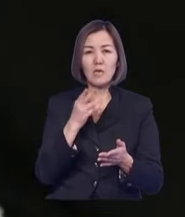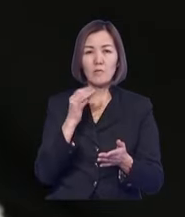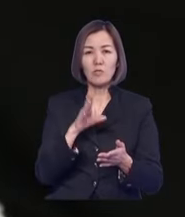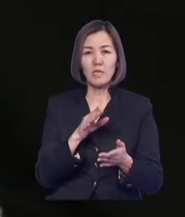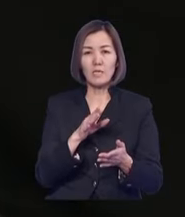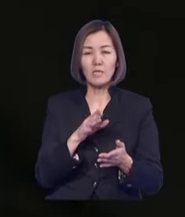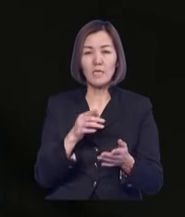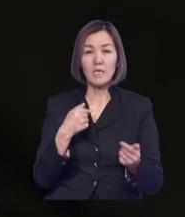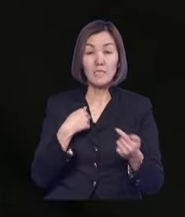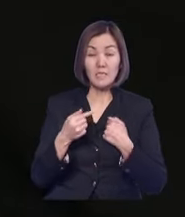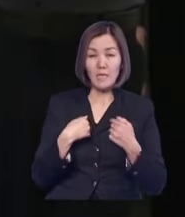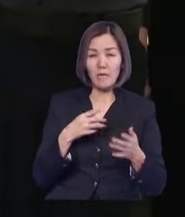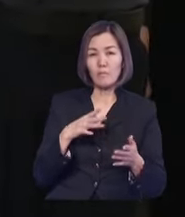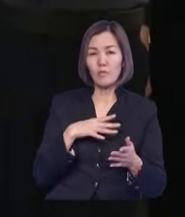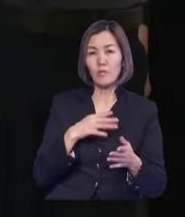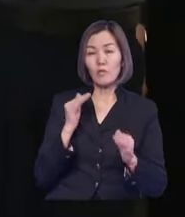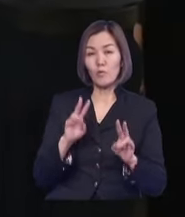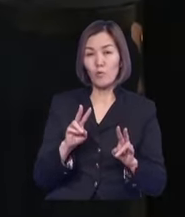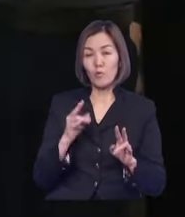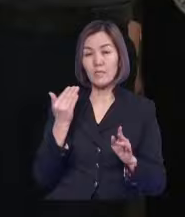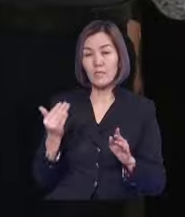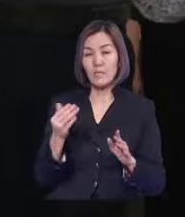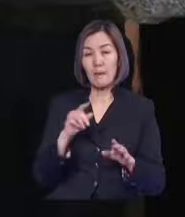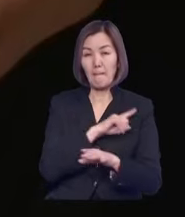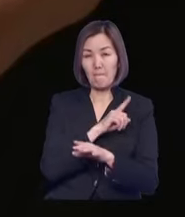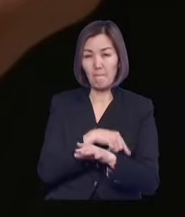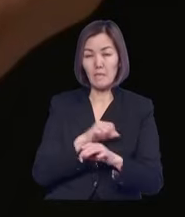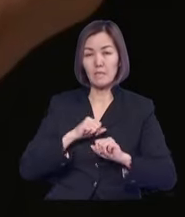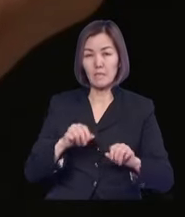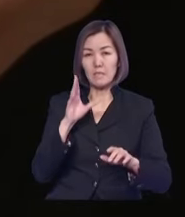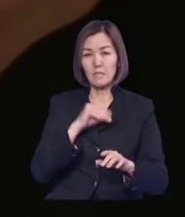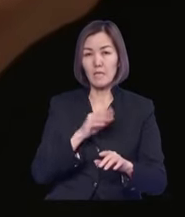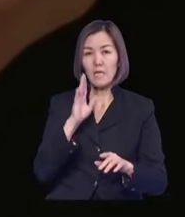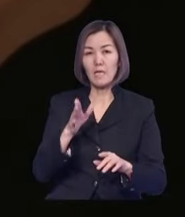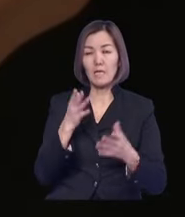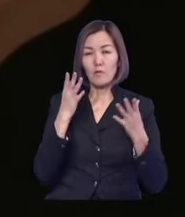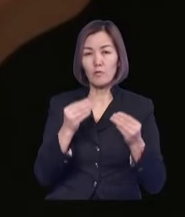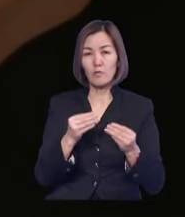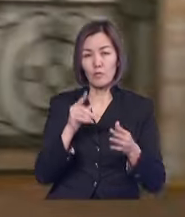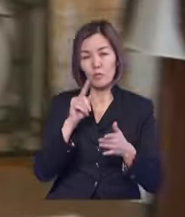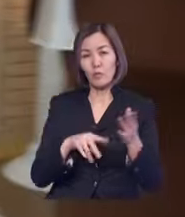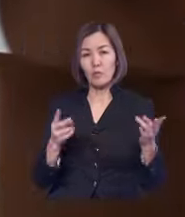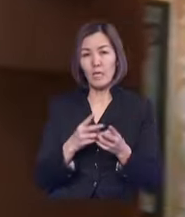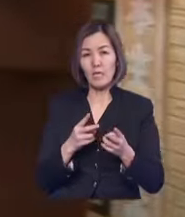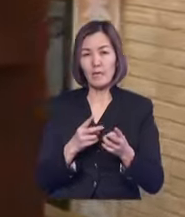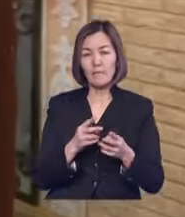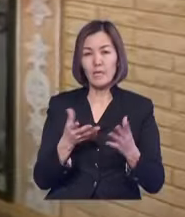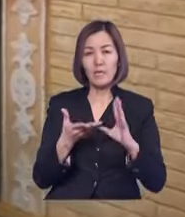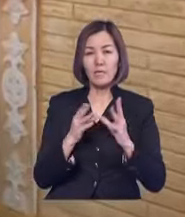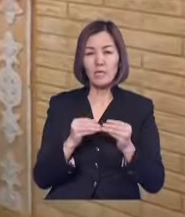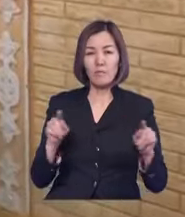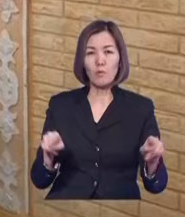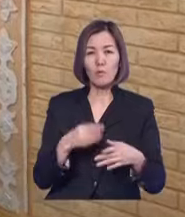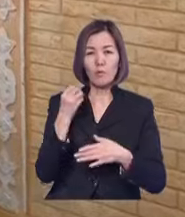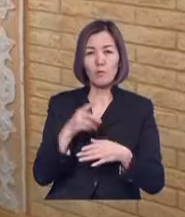тап болдыңдар, бірақ сендер мықтысыңдар, бұл күнде өтеді. Келер күнге үмітпен қараңдар деп кеңес берді. Жалпы бұл оңалту орталығынан бүгінге